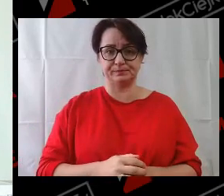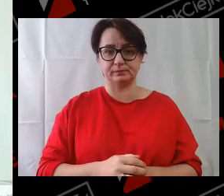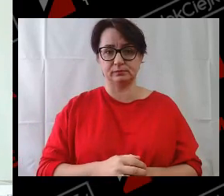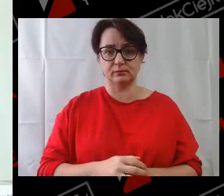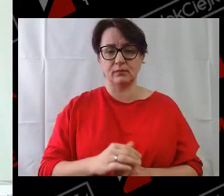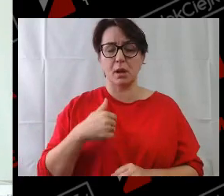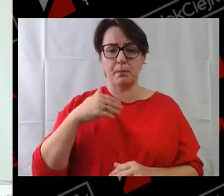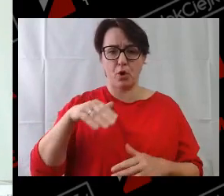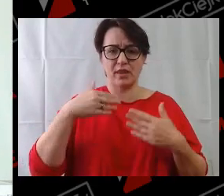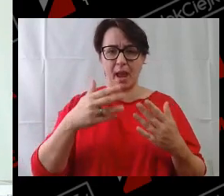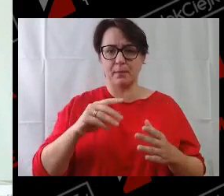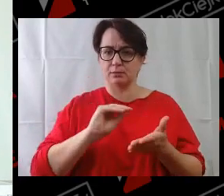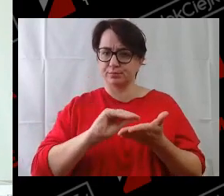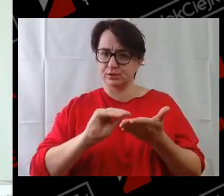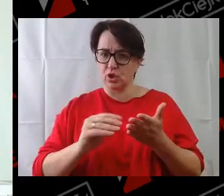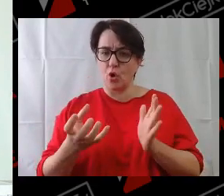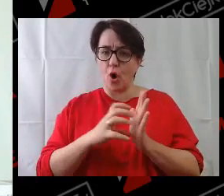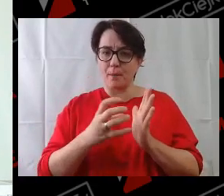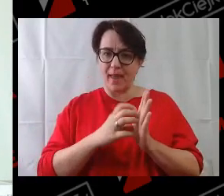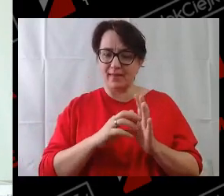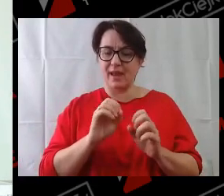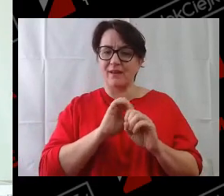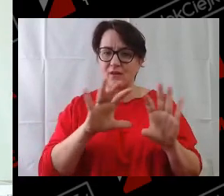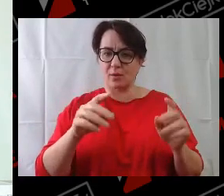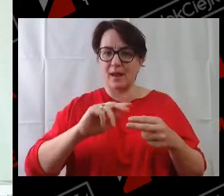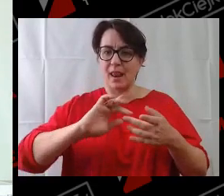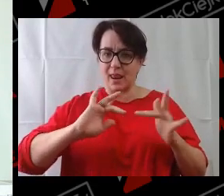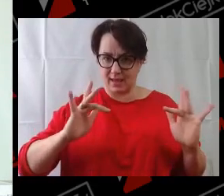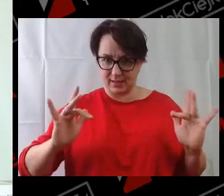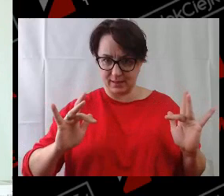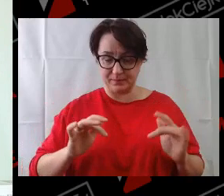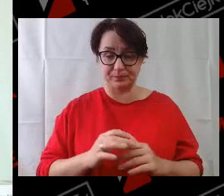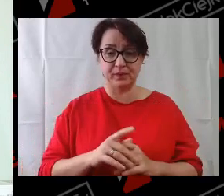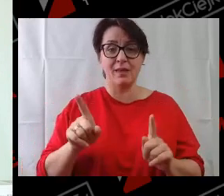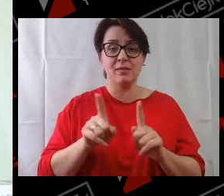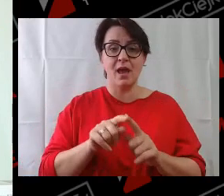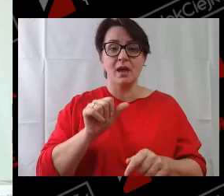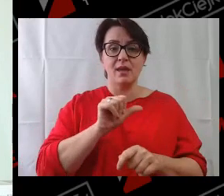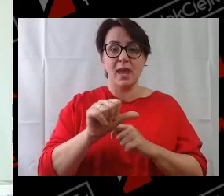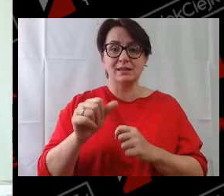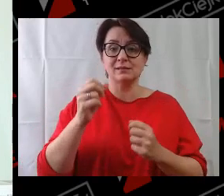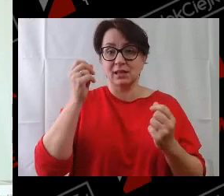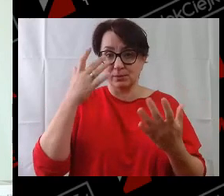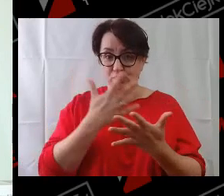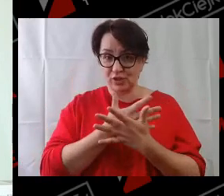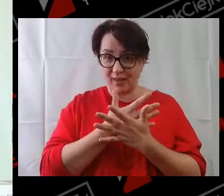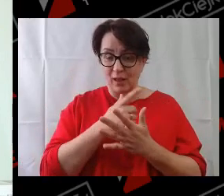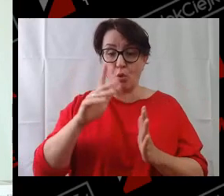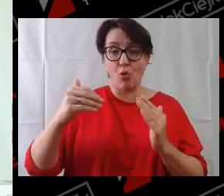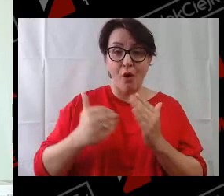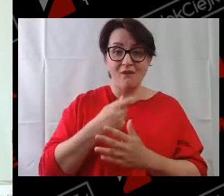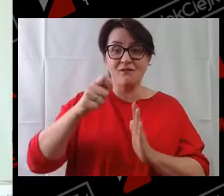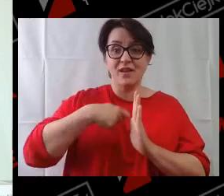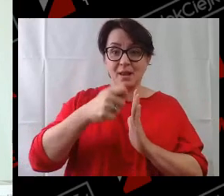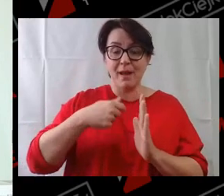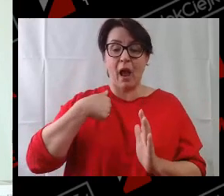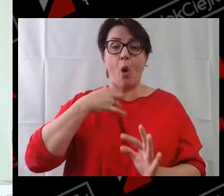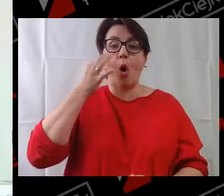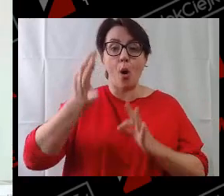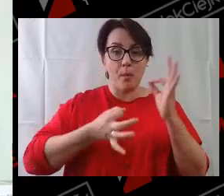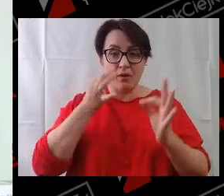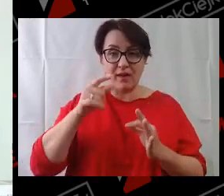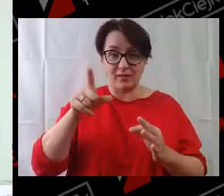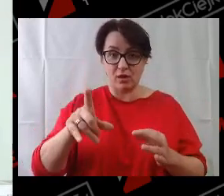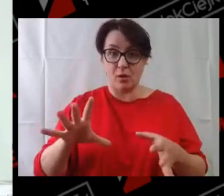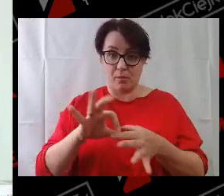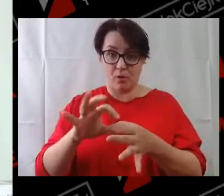to podamy w poście albo gdzieś komentarzach tutaj pod linkiem ale mamy także również niespodziankę taki nowy filmik w którym opowiadam o tych związkach